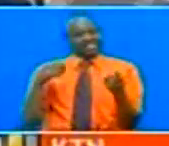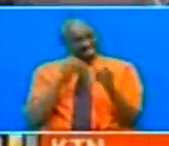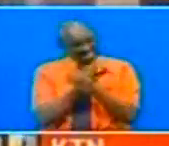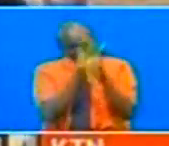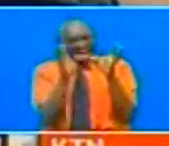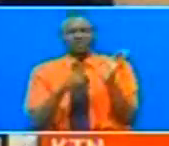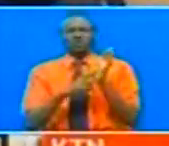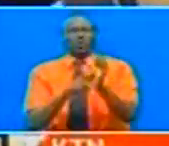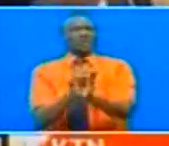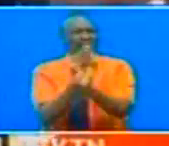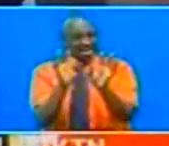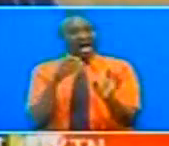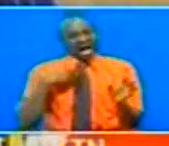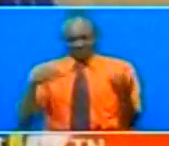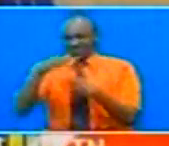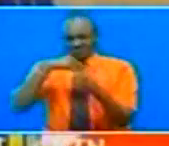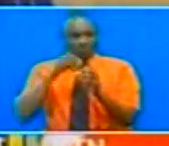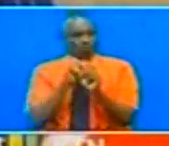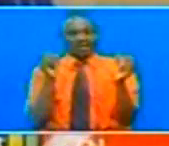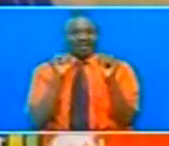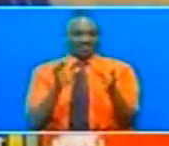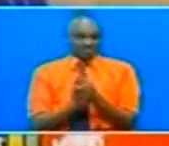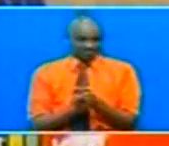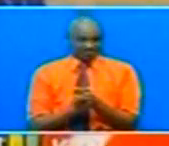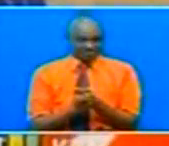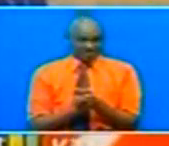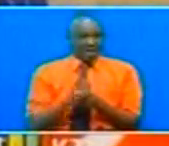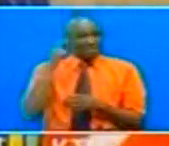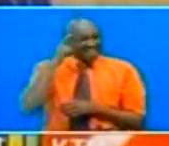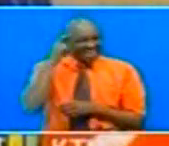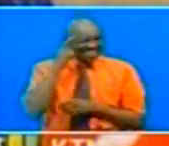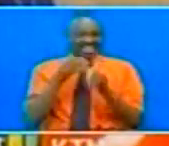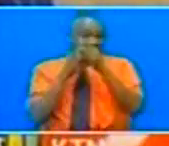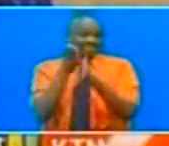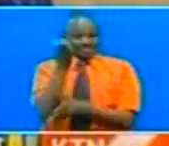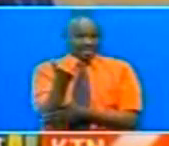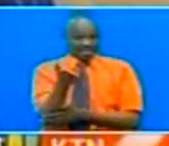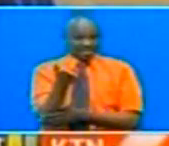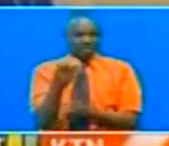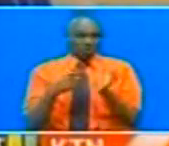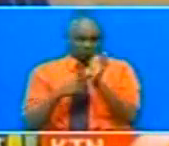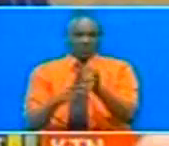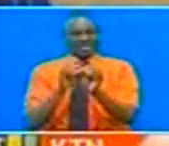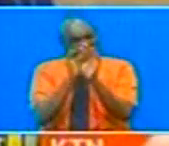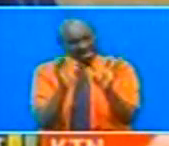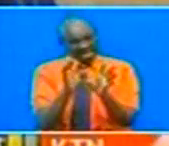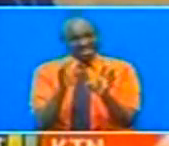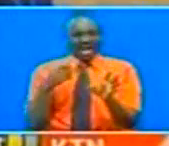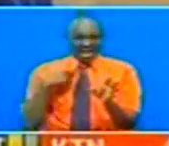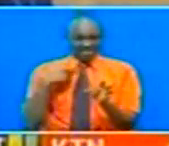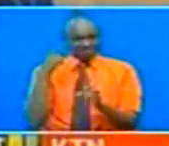taifa kuonekana kuwa lisilo na uwiano. It is in the brain of the leaders. It is in the brains of the